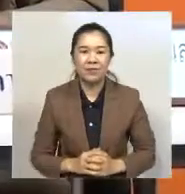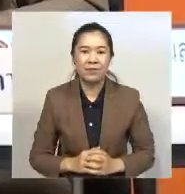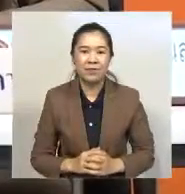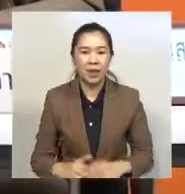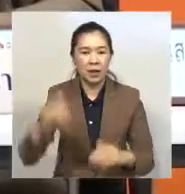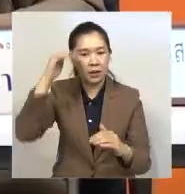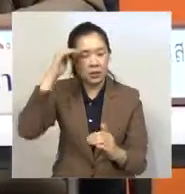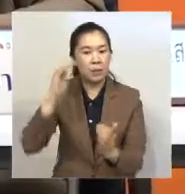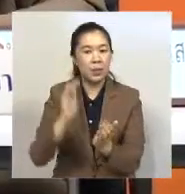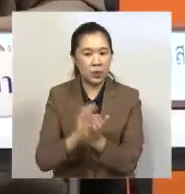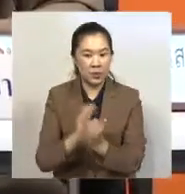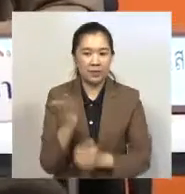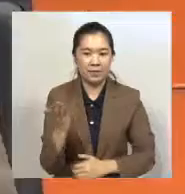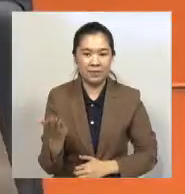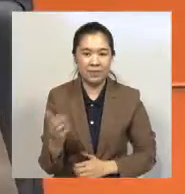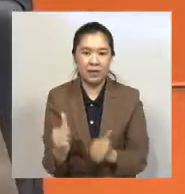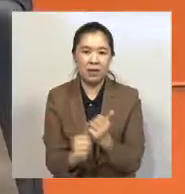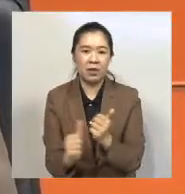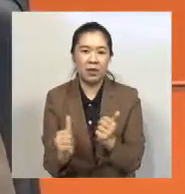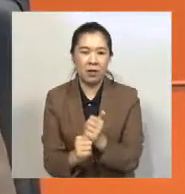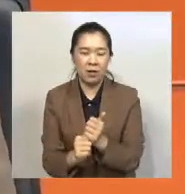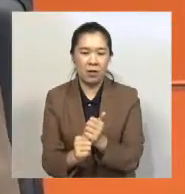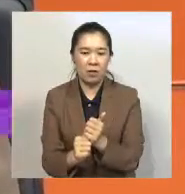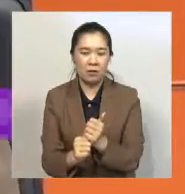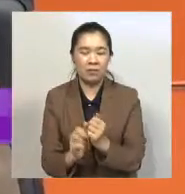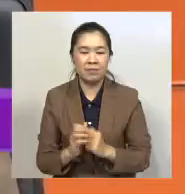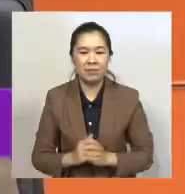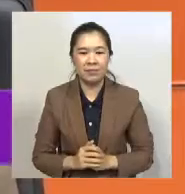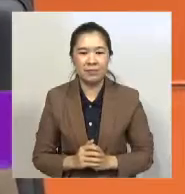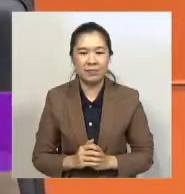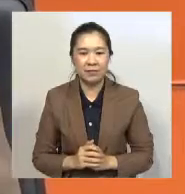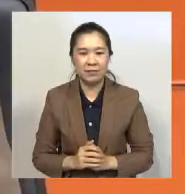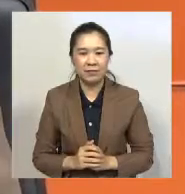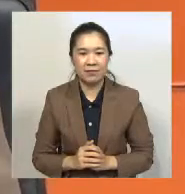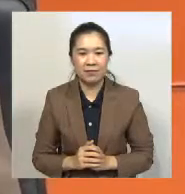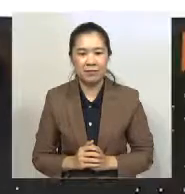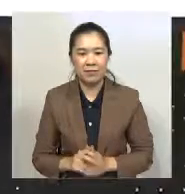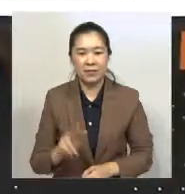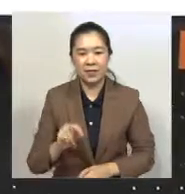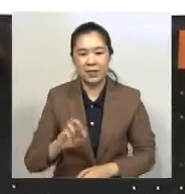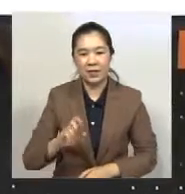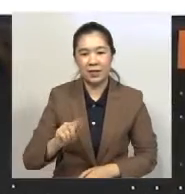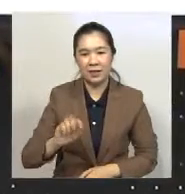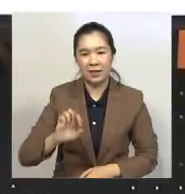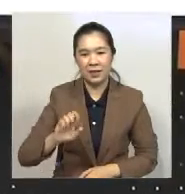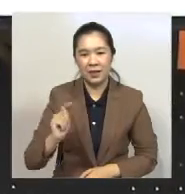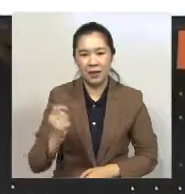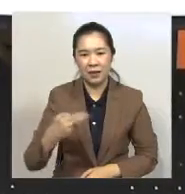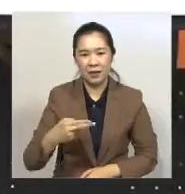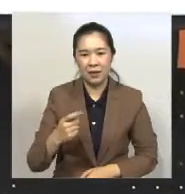ทางพลตำรวจตรีจิรสันต์แก้วแสงเอกรองผู้บัญชาการตำรวจนครบาลและพลตำรวจตรีนิติธรจิตกาน